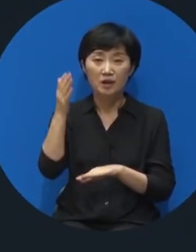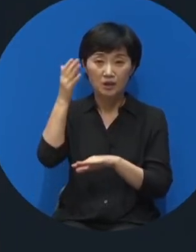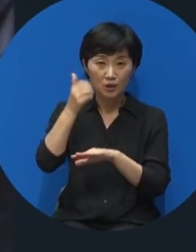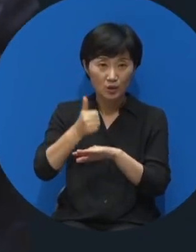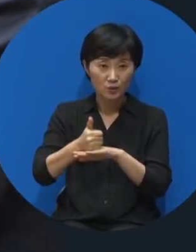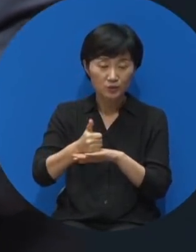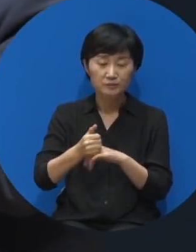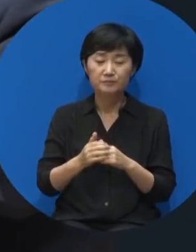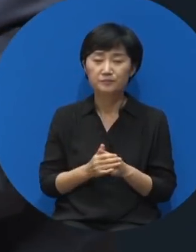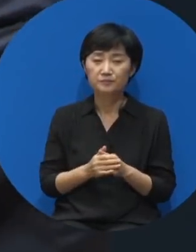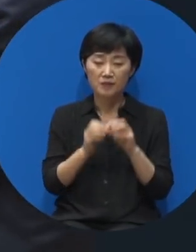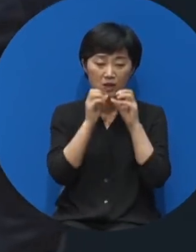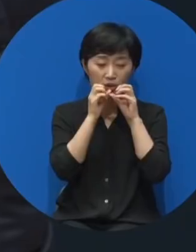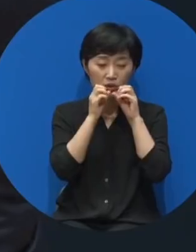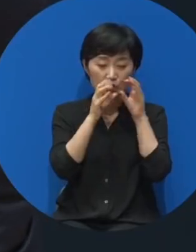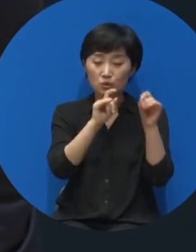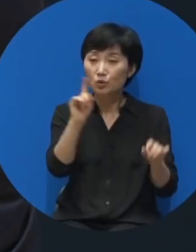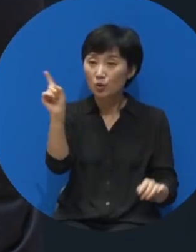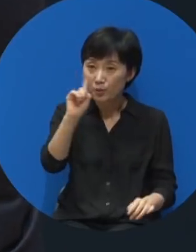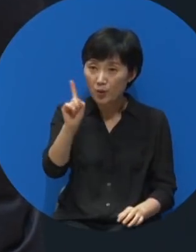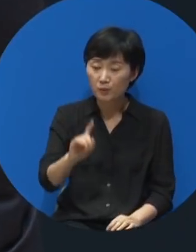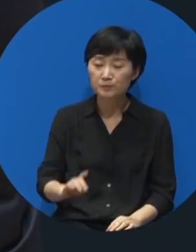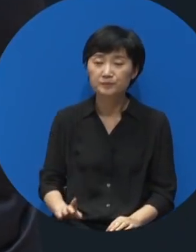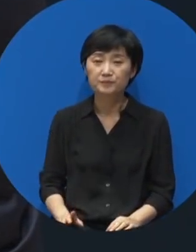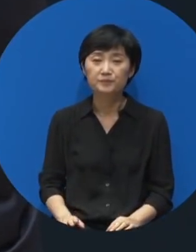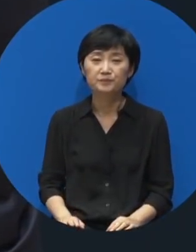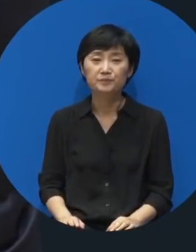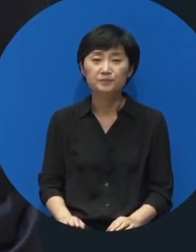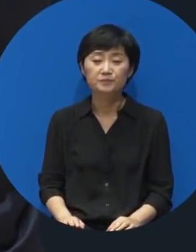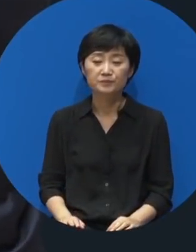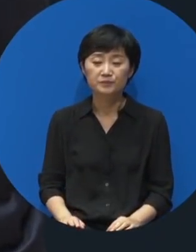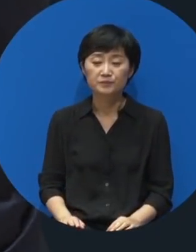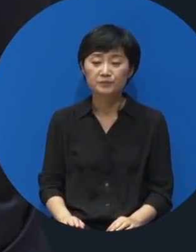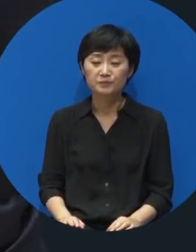결론입니다. 전도는